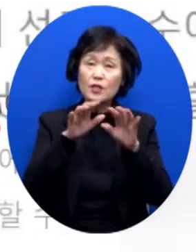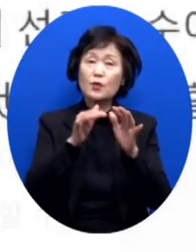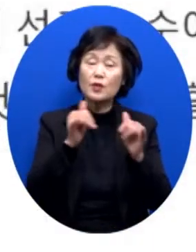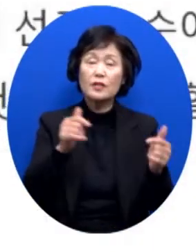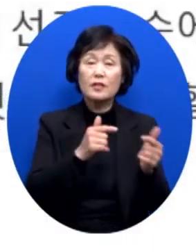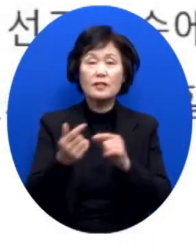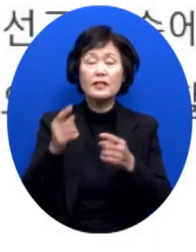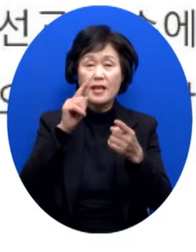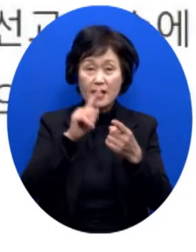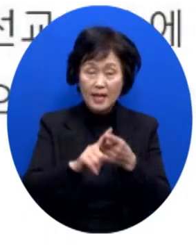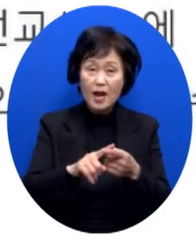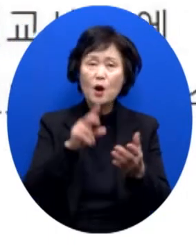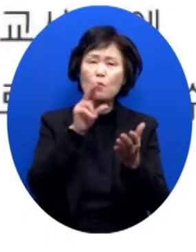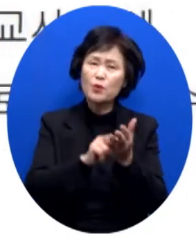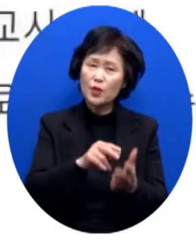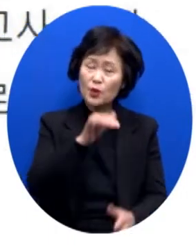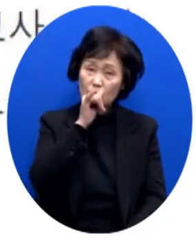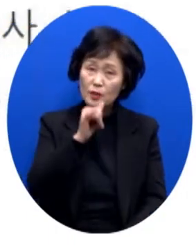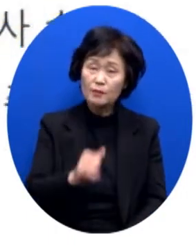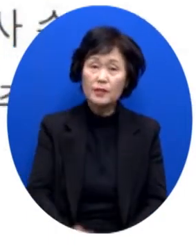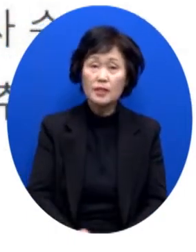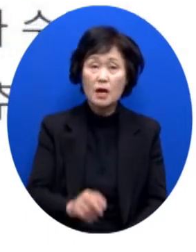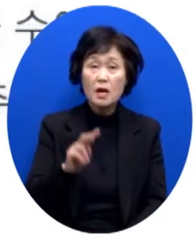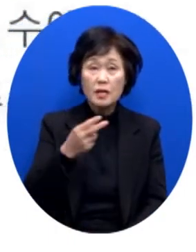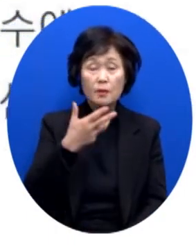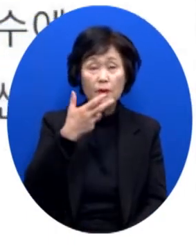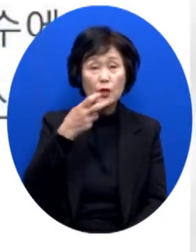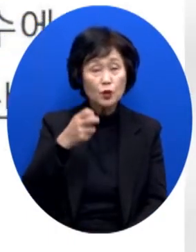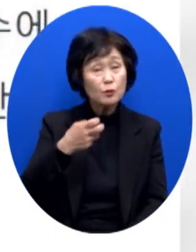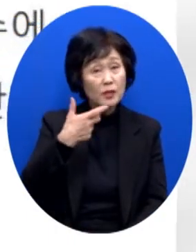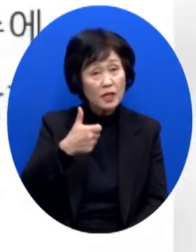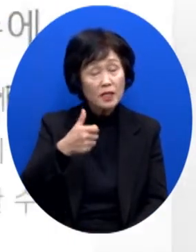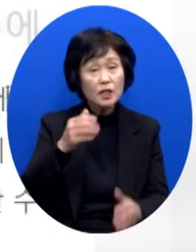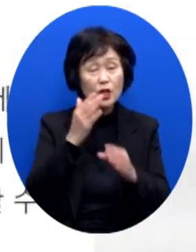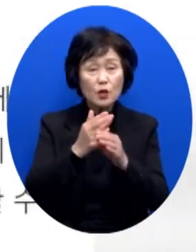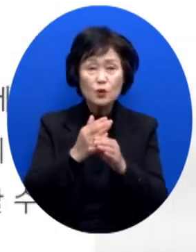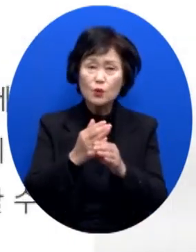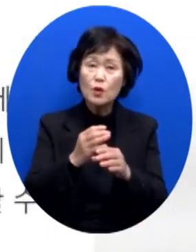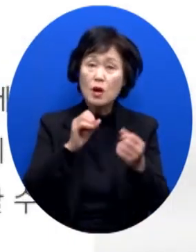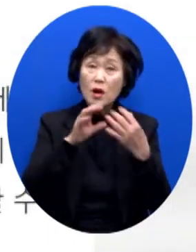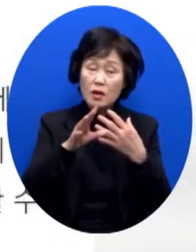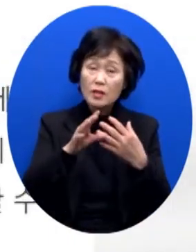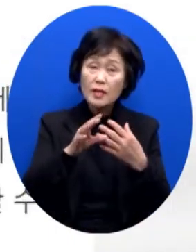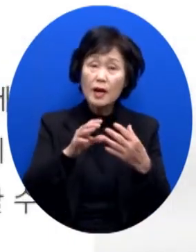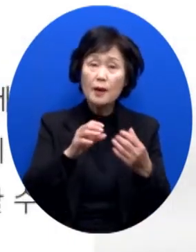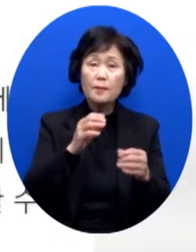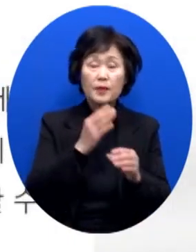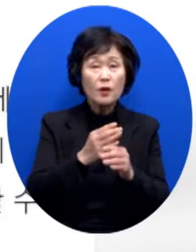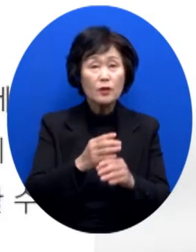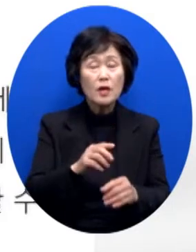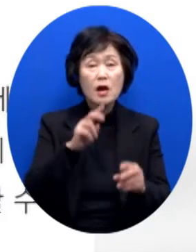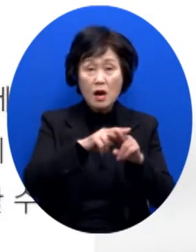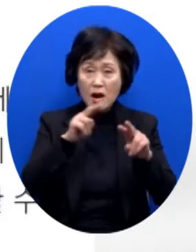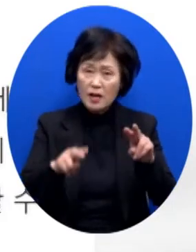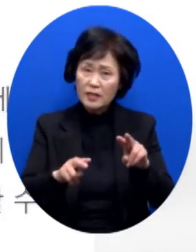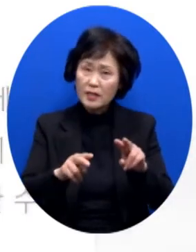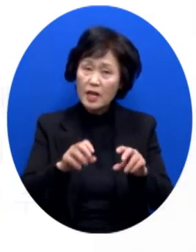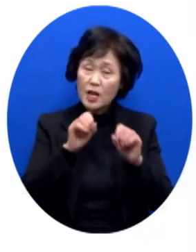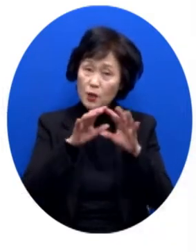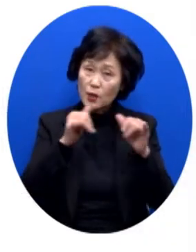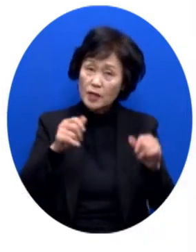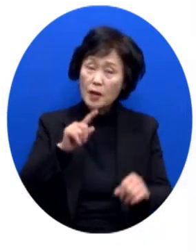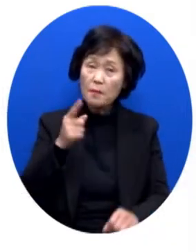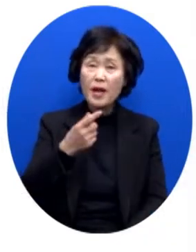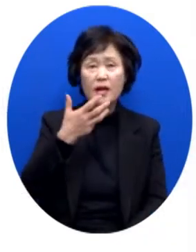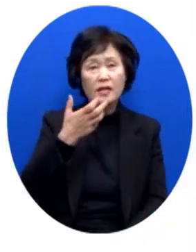점입니다 200 20 7개 선교단체 중 100 60 개 단체가 응답한 결과 은 제천 조사는 100 89명 입니다